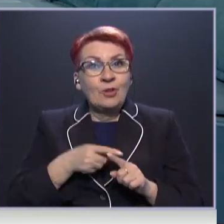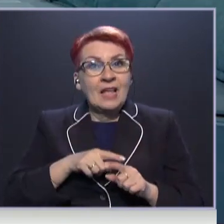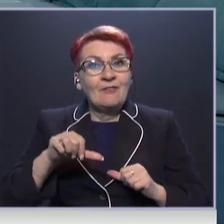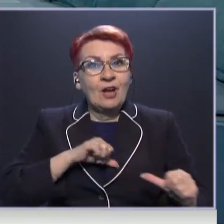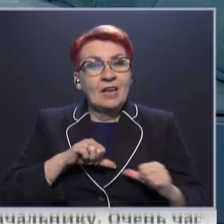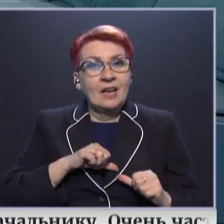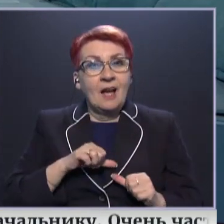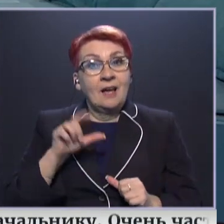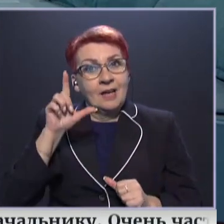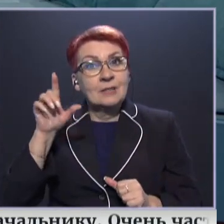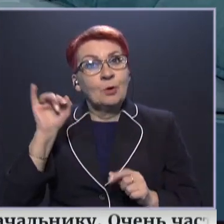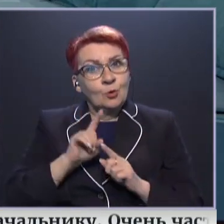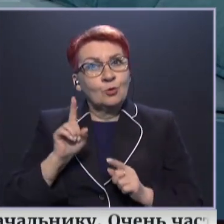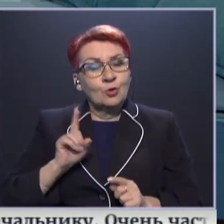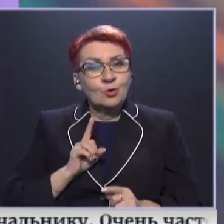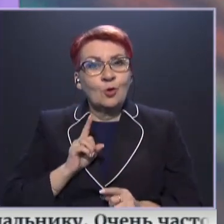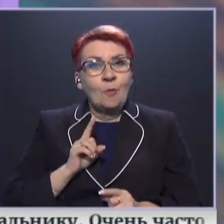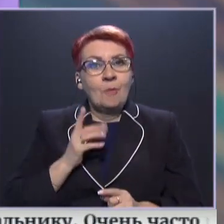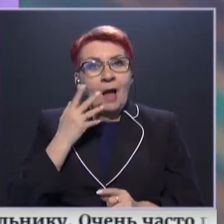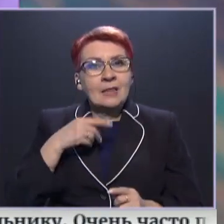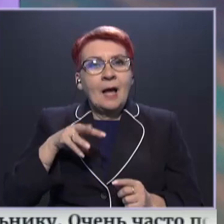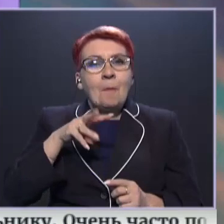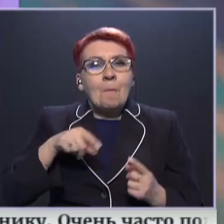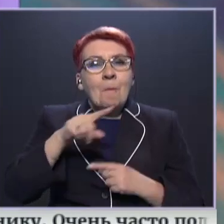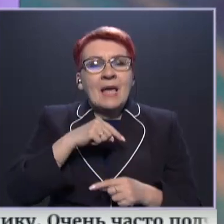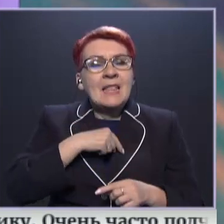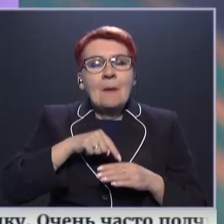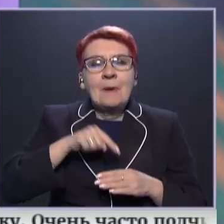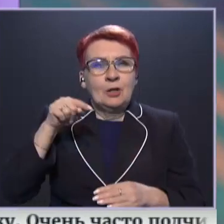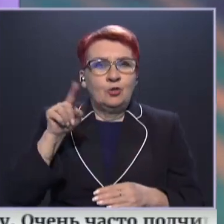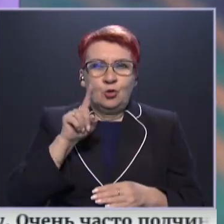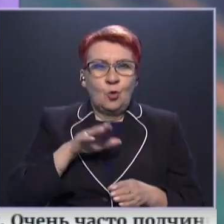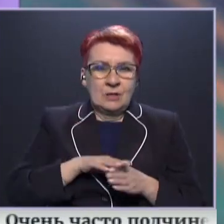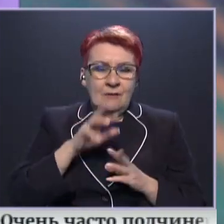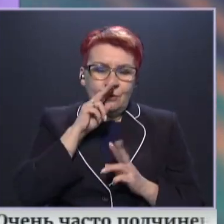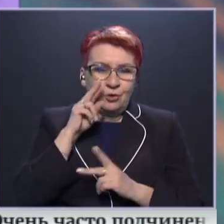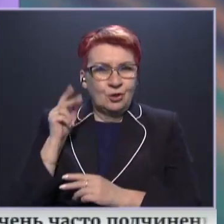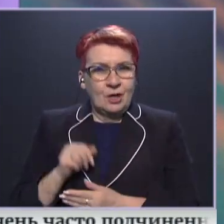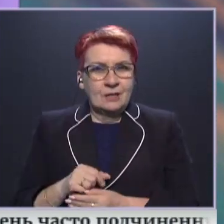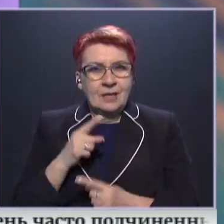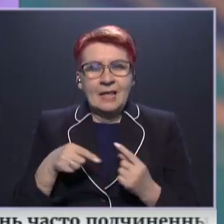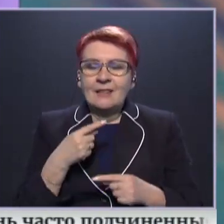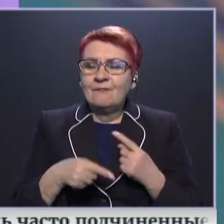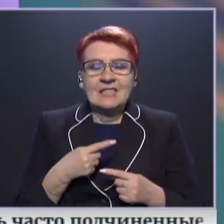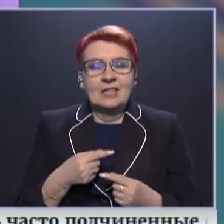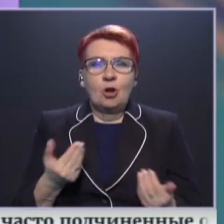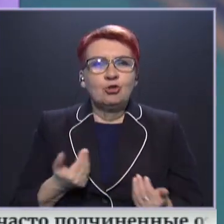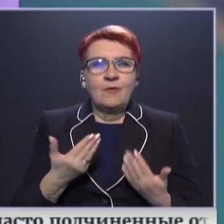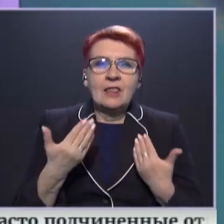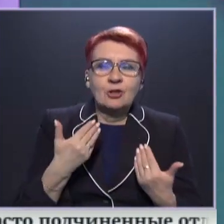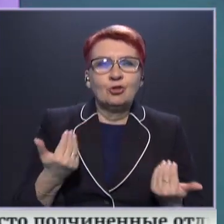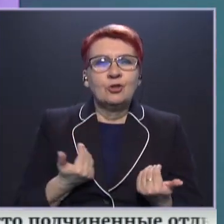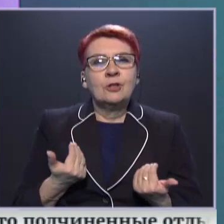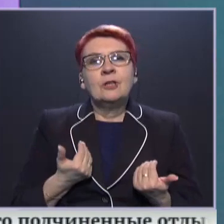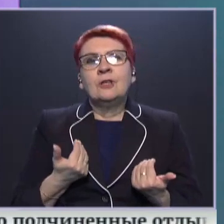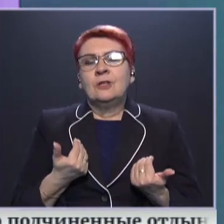иногда ждет и Он, пока мы наконец не прочувствуем, что мы совершили. И поэтому это всегда живая жизнь, живые отношения. Поэтому